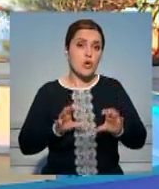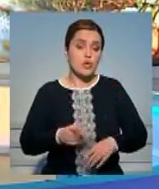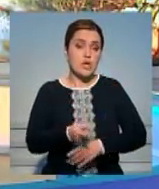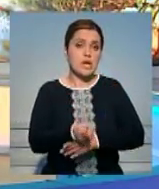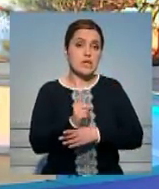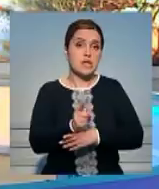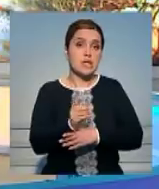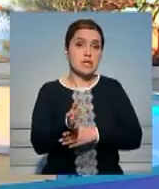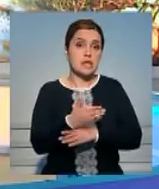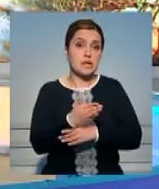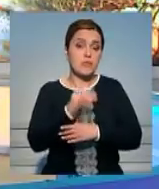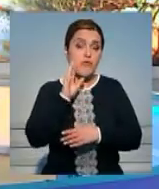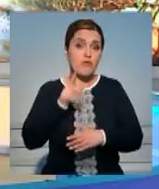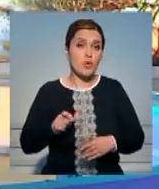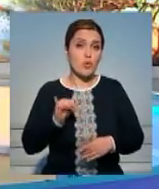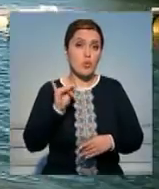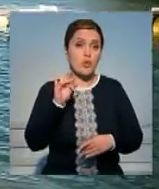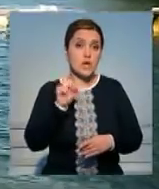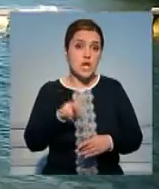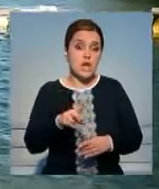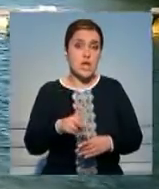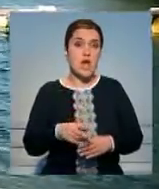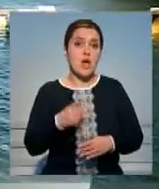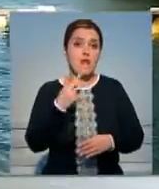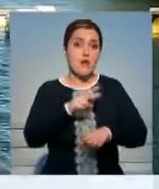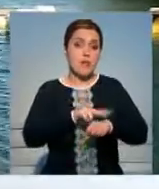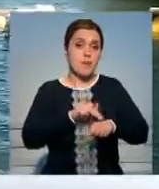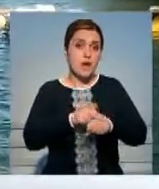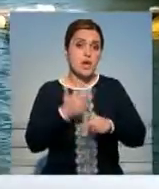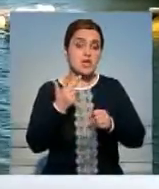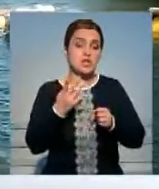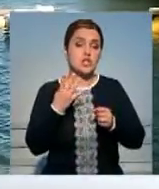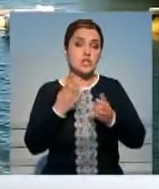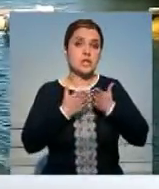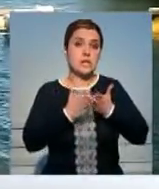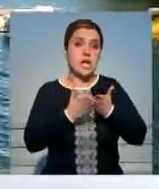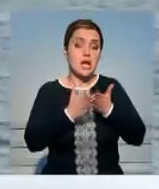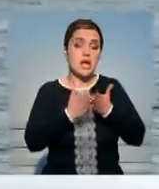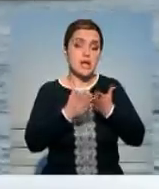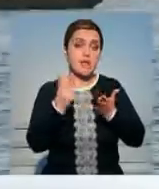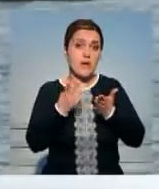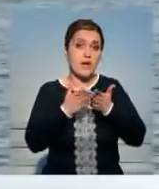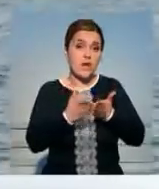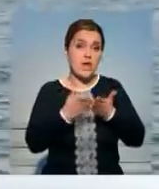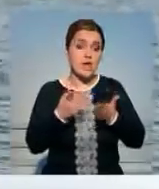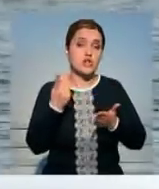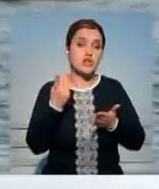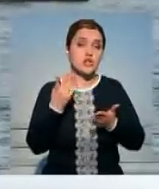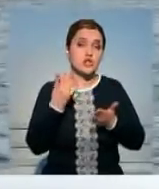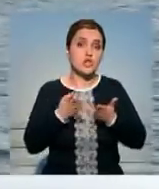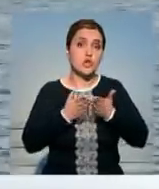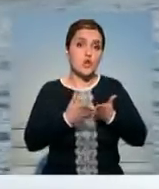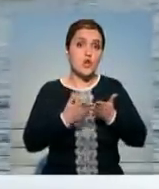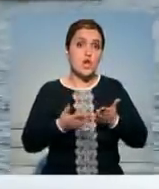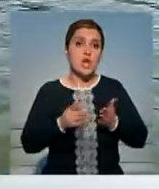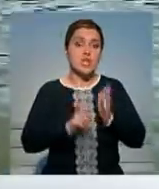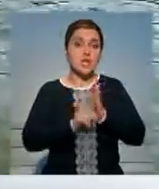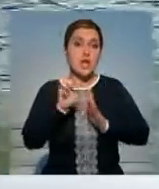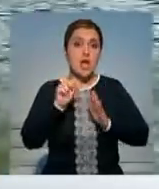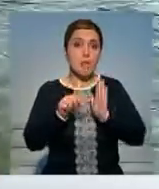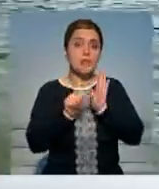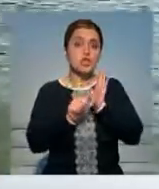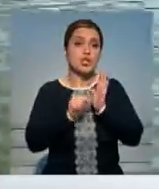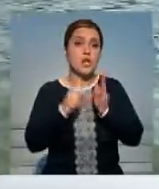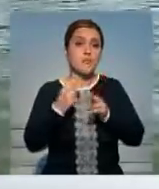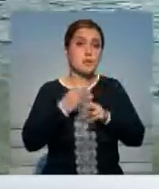Урал проводятся рейды, задействованы 2 катера и 4 лодки, а также автомобили рыбинспекции. Всего с начала апреля изъято свыше 60 бесхозных